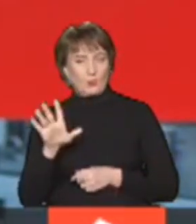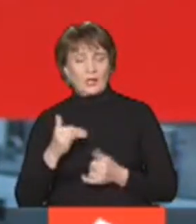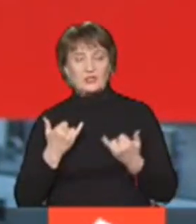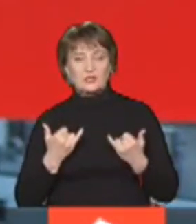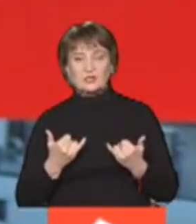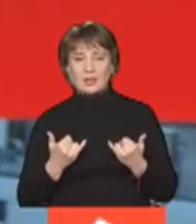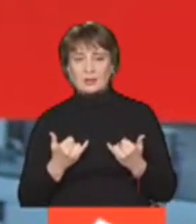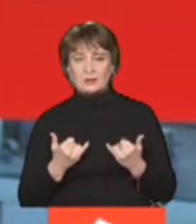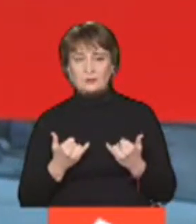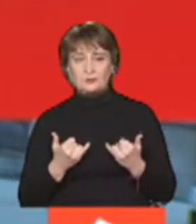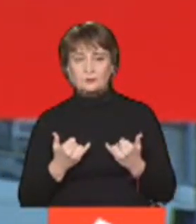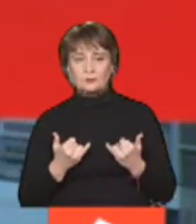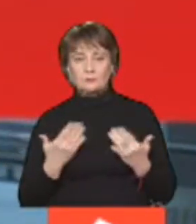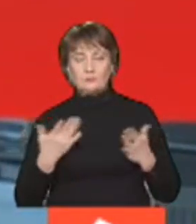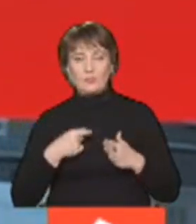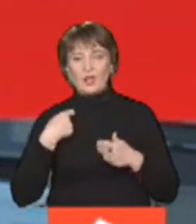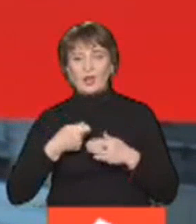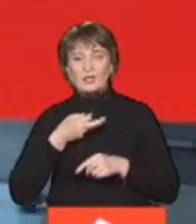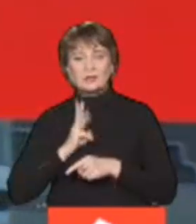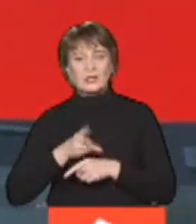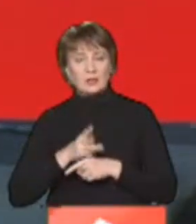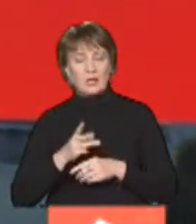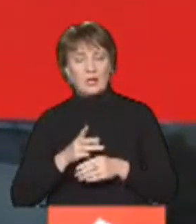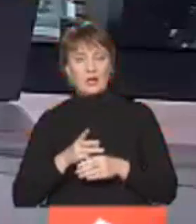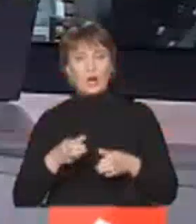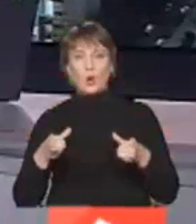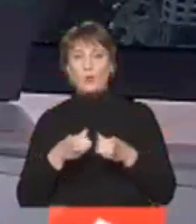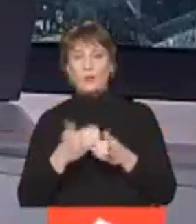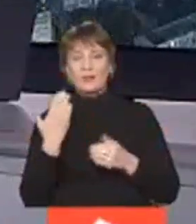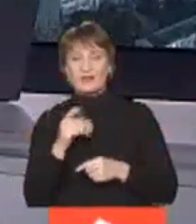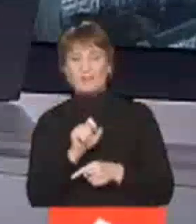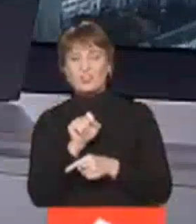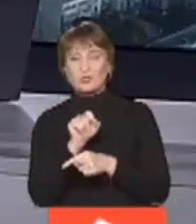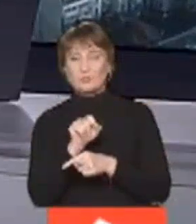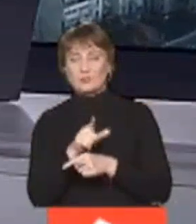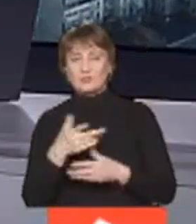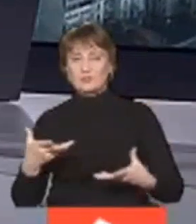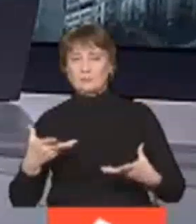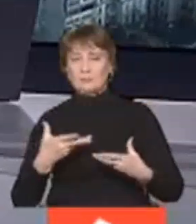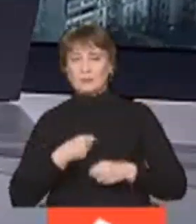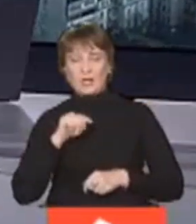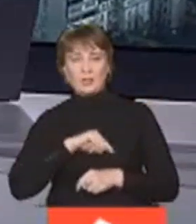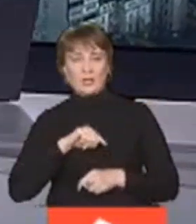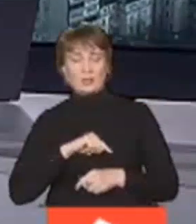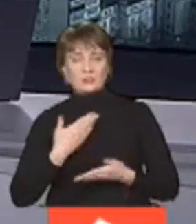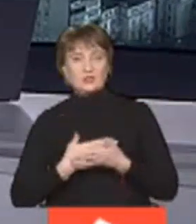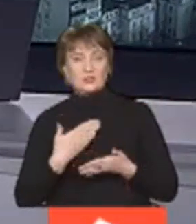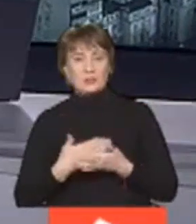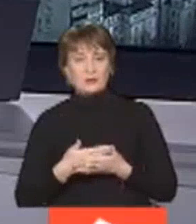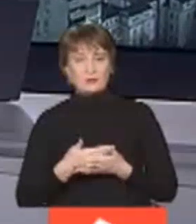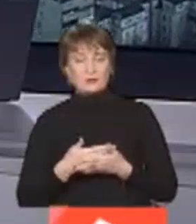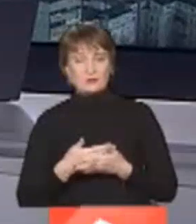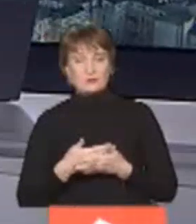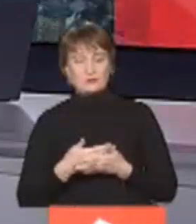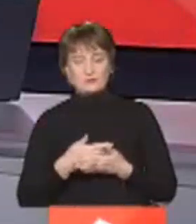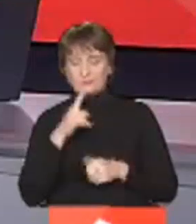зараз, серіал, який зняла компанія Netflix. Оце просто ваше запитання про феміністичний настрої якраз ввело